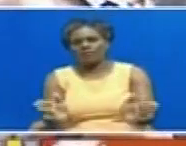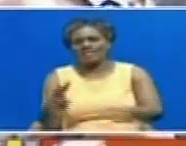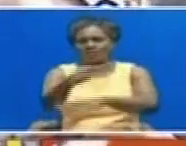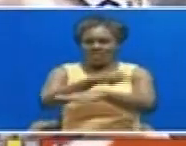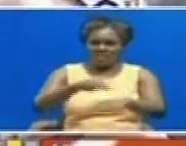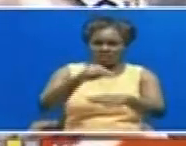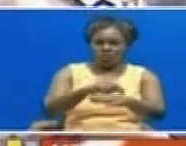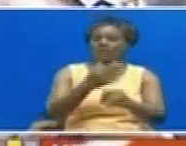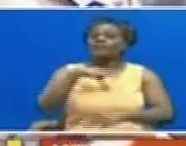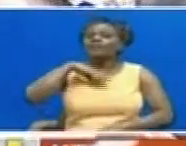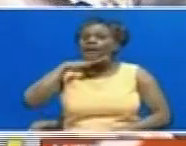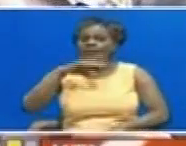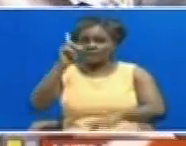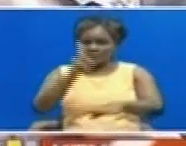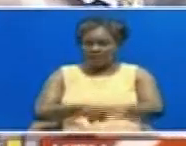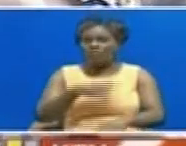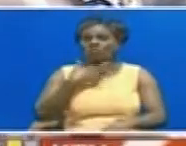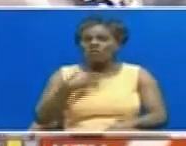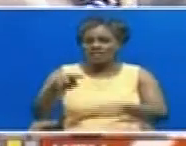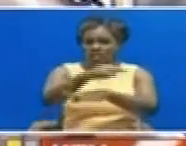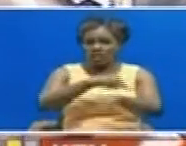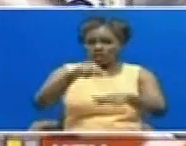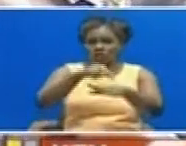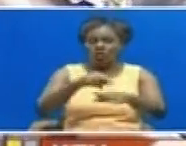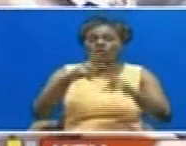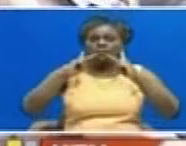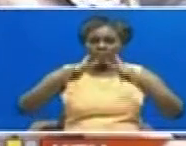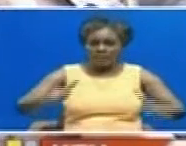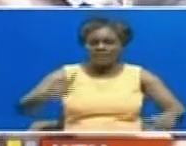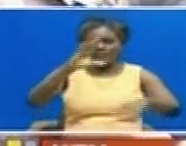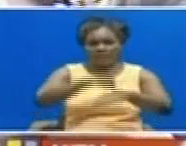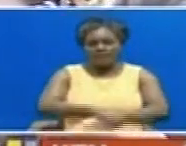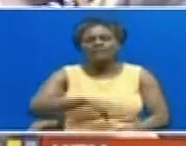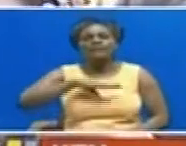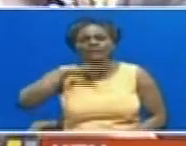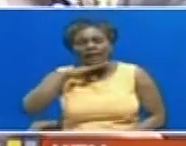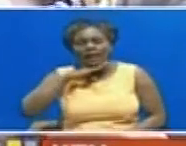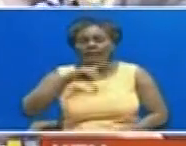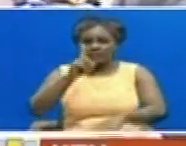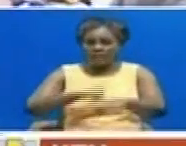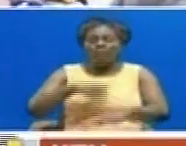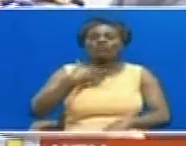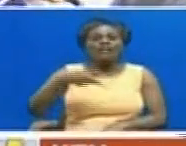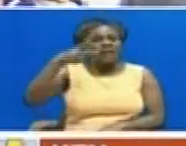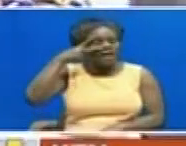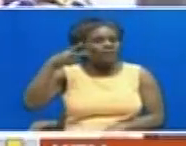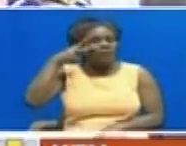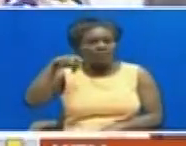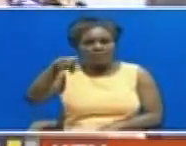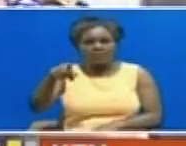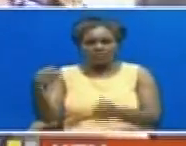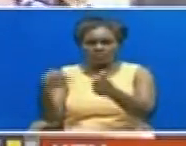nchi. Amekufa wakati anataka hii nchi ipate amani. Amekufa wakati anataka alshababu waishe kwa hii dunia ambayo